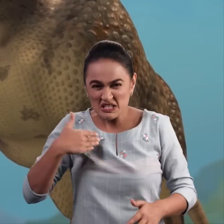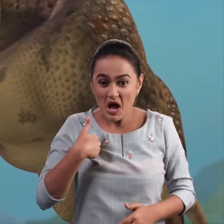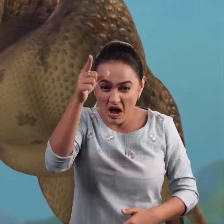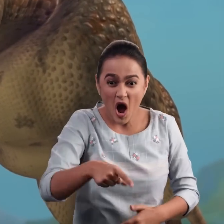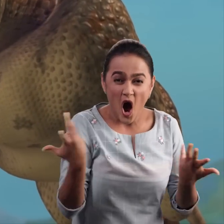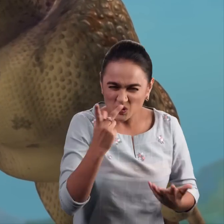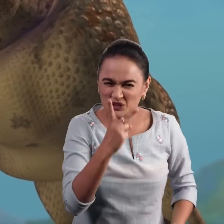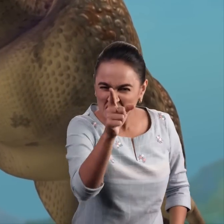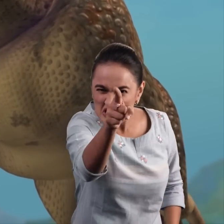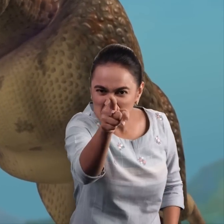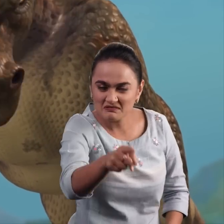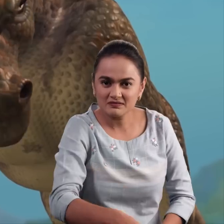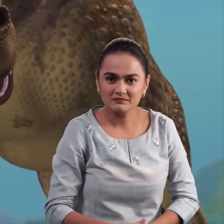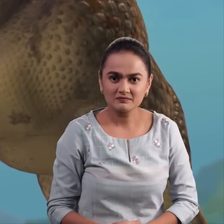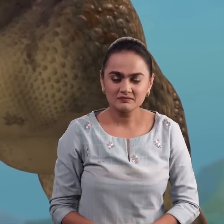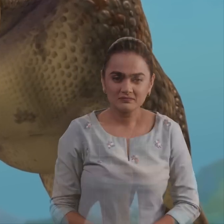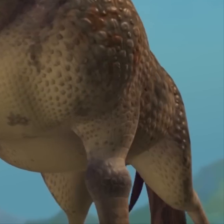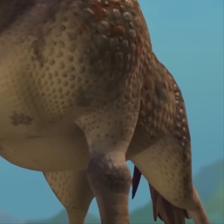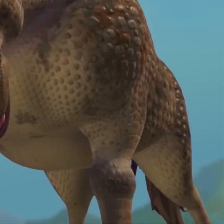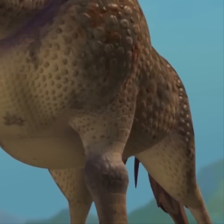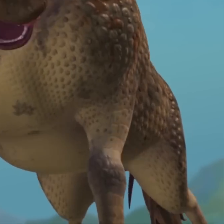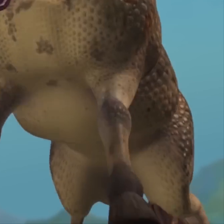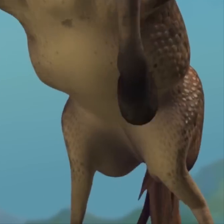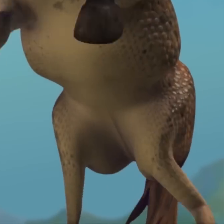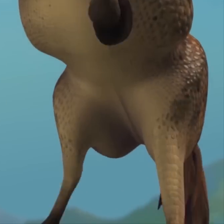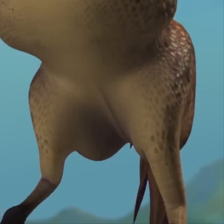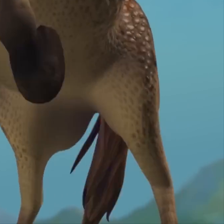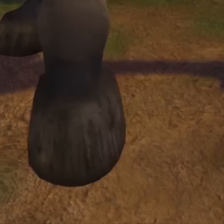और क्या कर सकता हूँ।